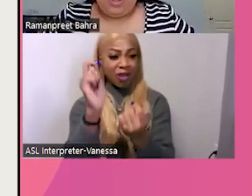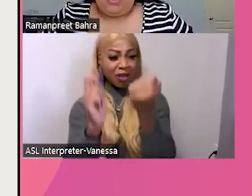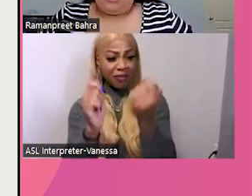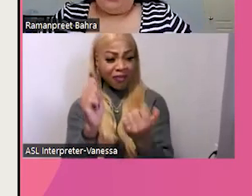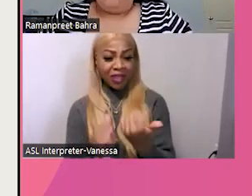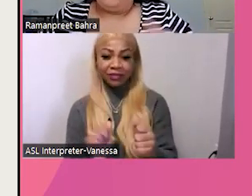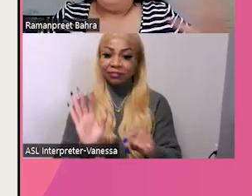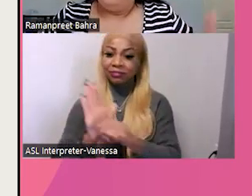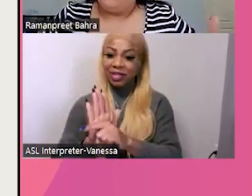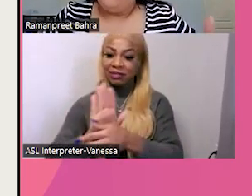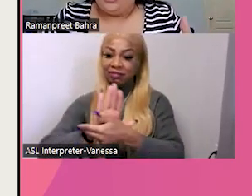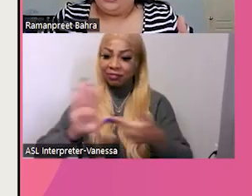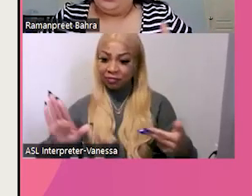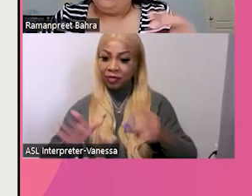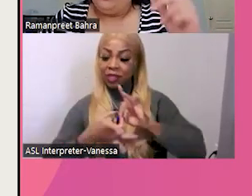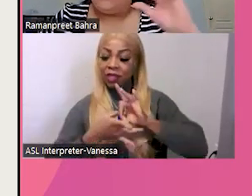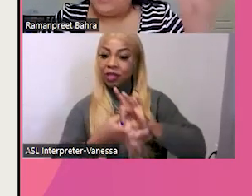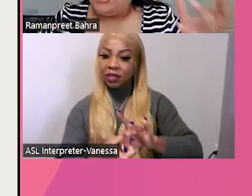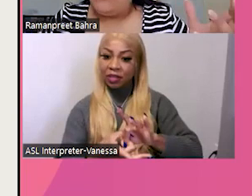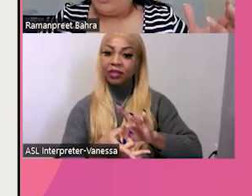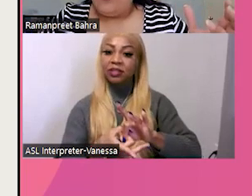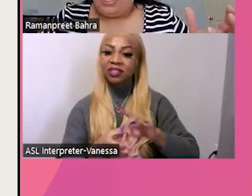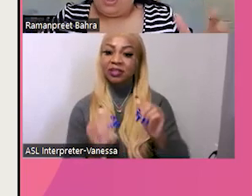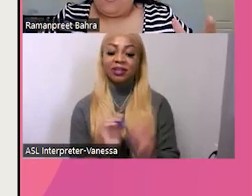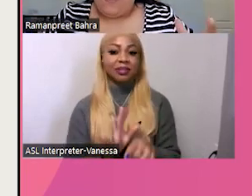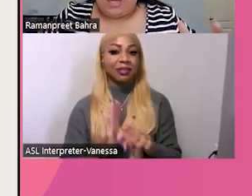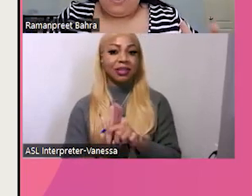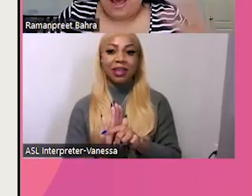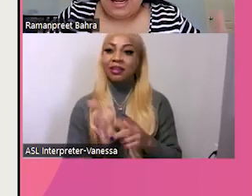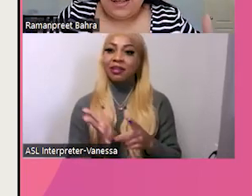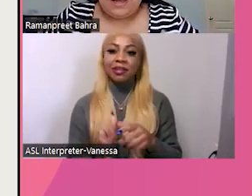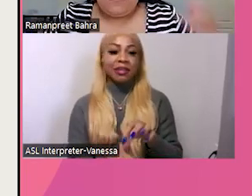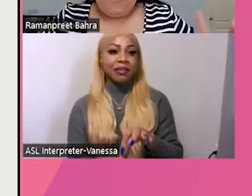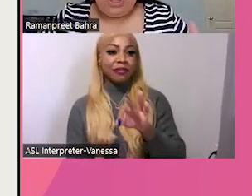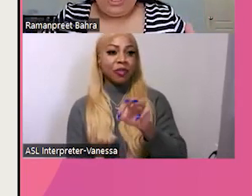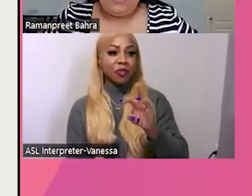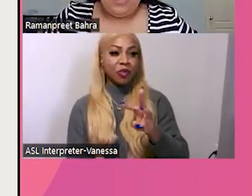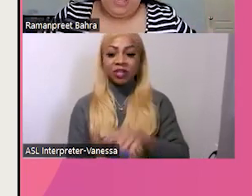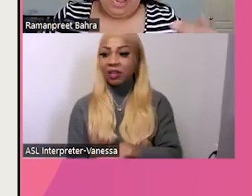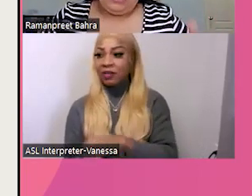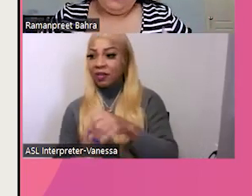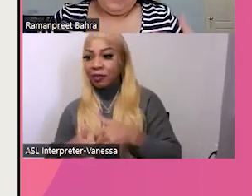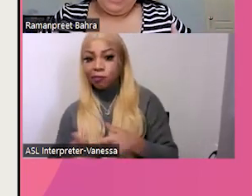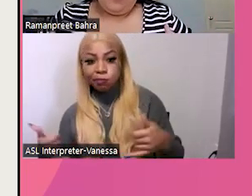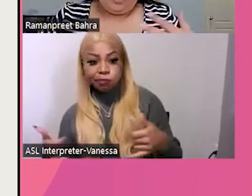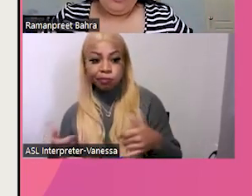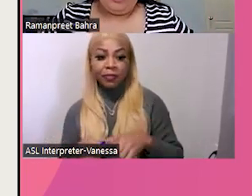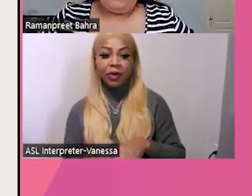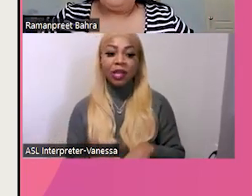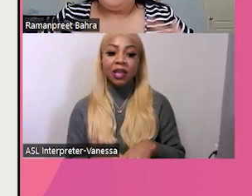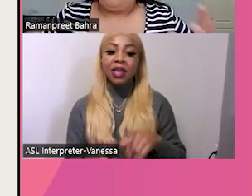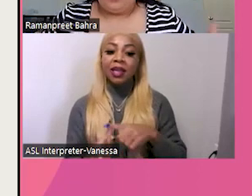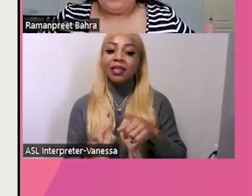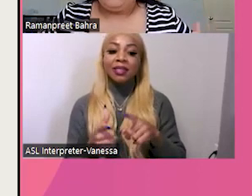axé sur le mouvement afin de retirer la stigmatisation qui est associée à un cadre négatif de la corpulence et des corps